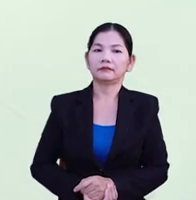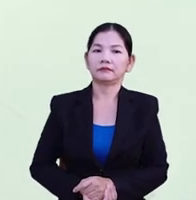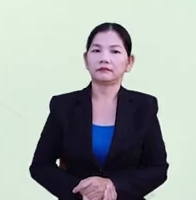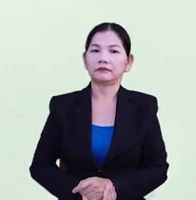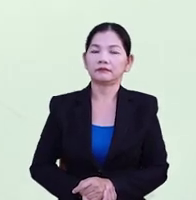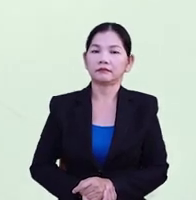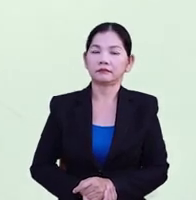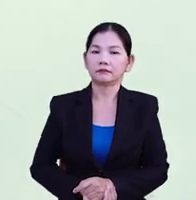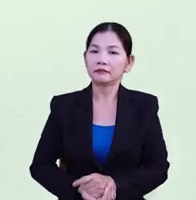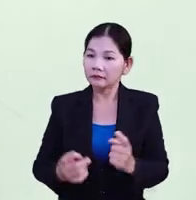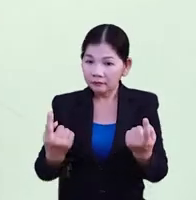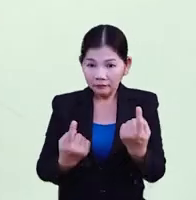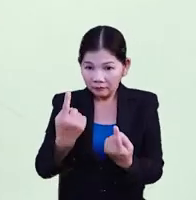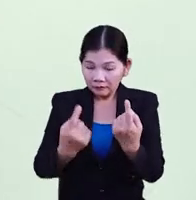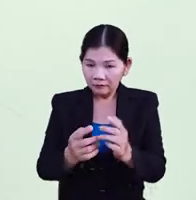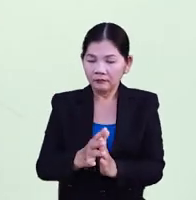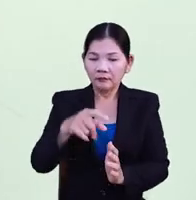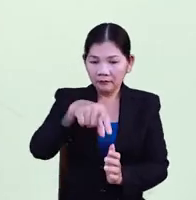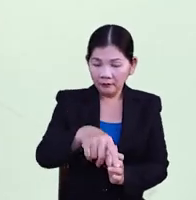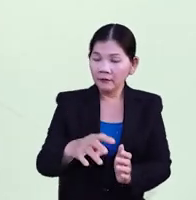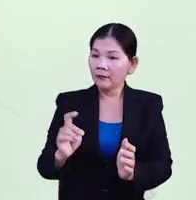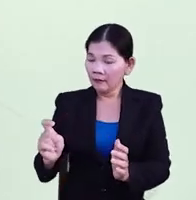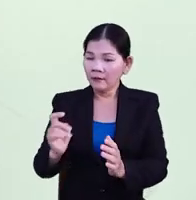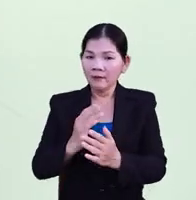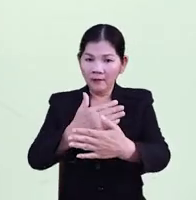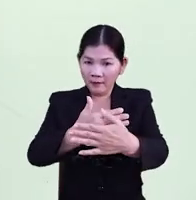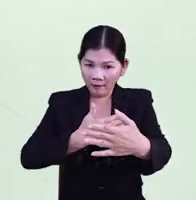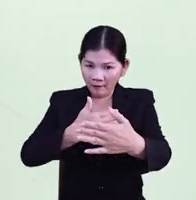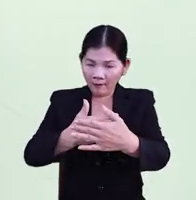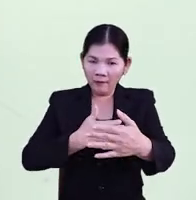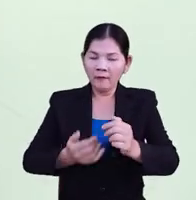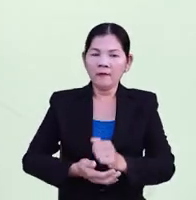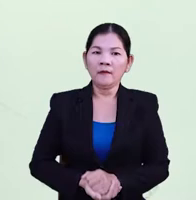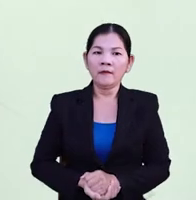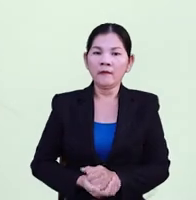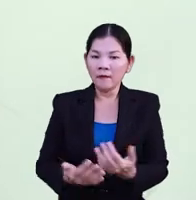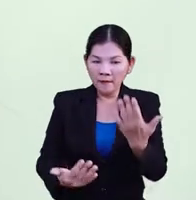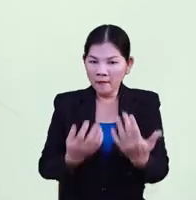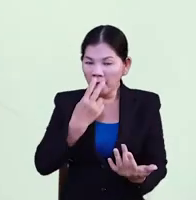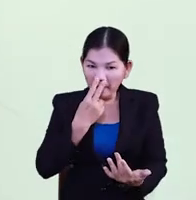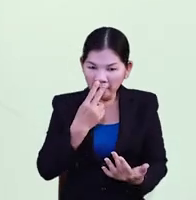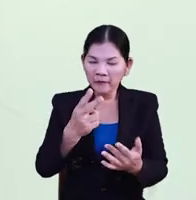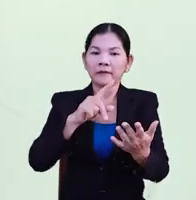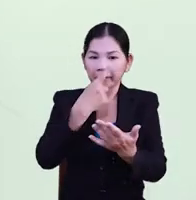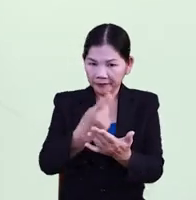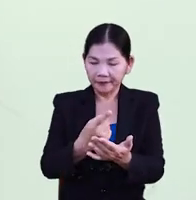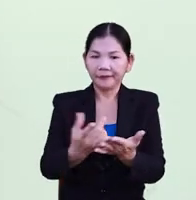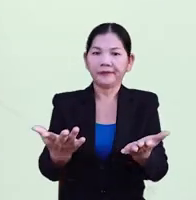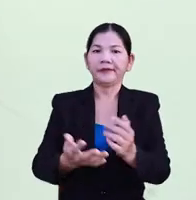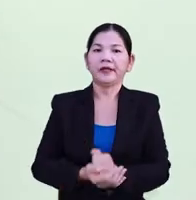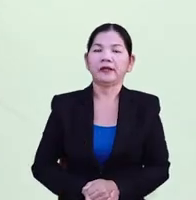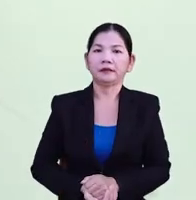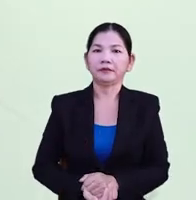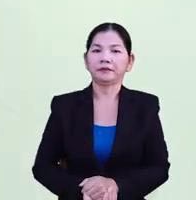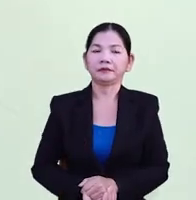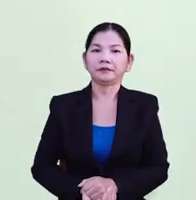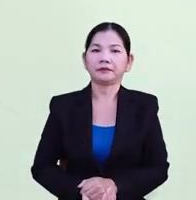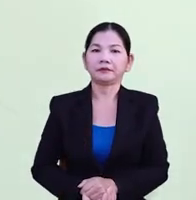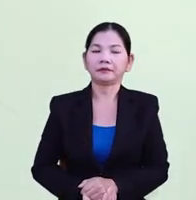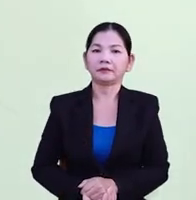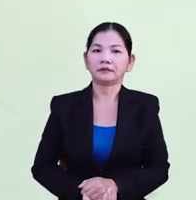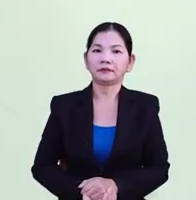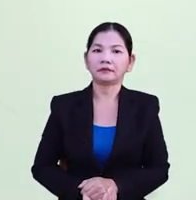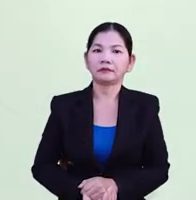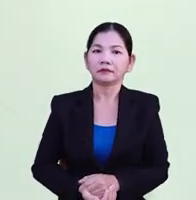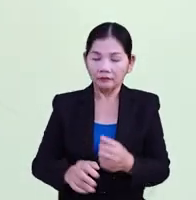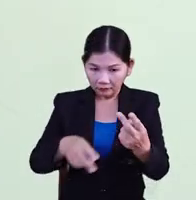จ้ามวยนาเต๋อก้นมาก้นชลอยทำมวยนะต่อโจร่วมเตรียมตัวจีมวยเนี่ยครูแต่งออกนี้ถ้